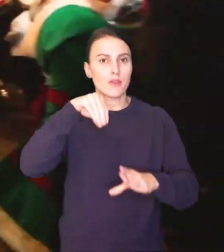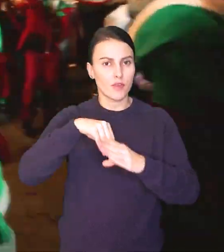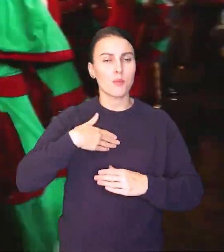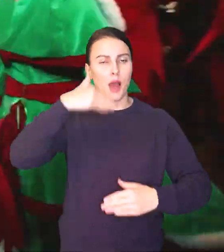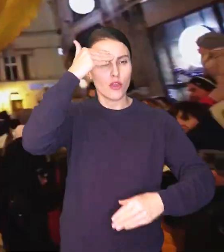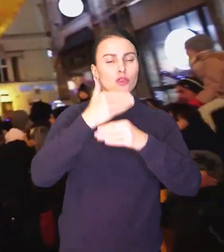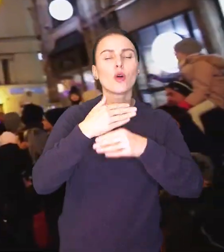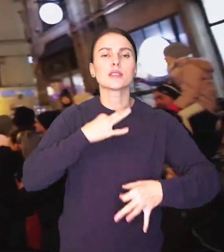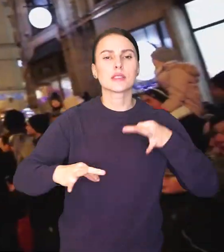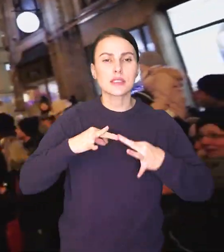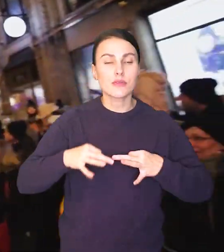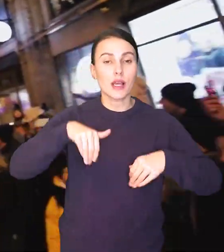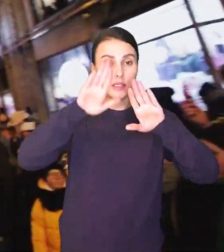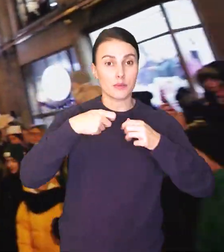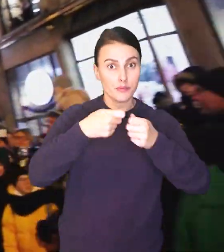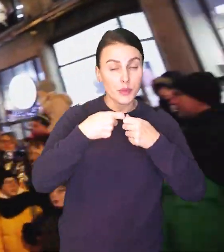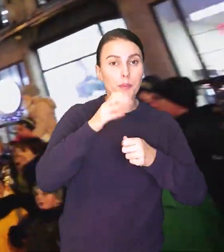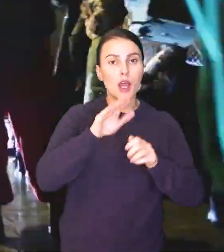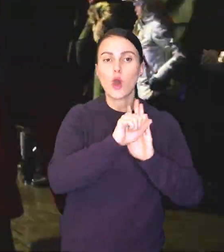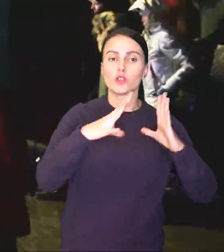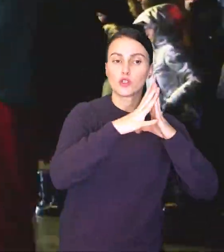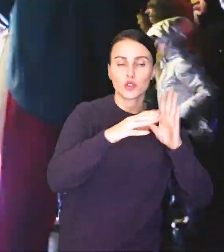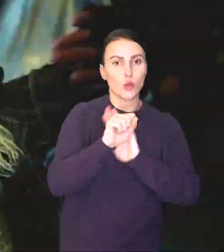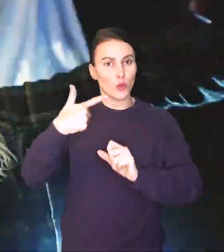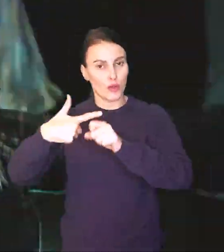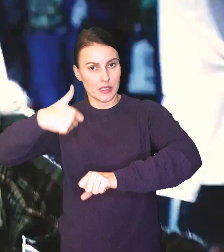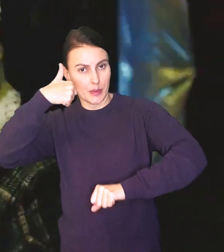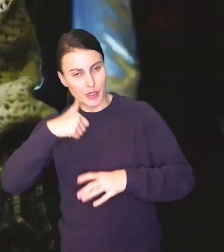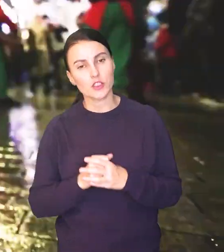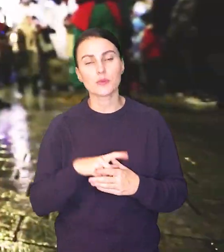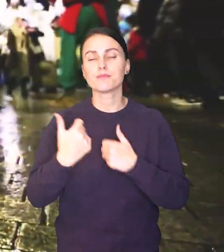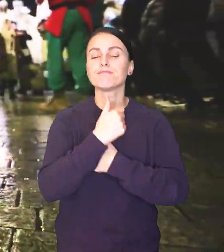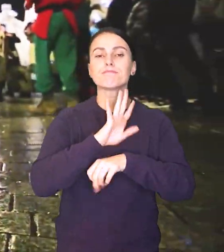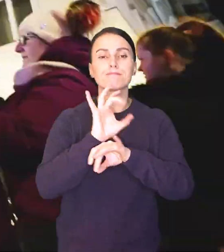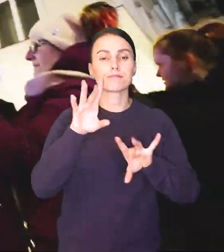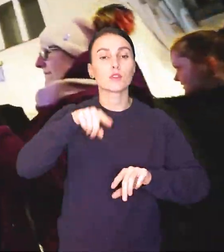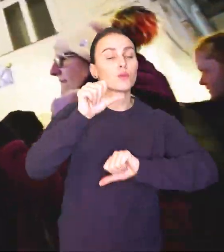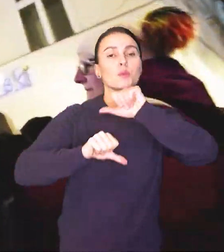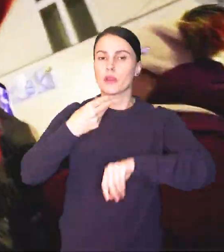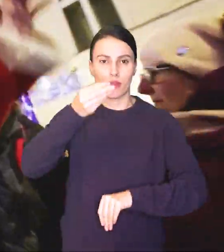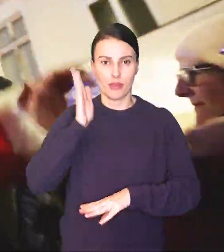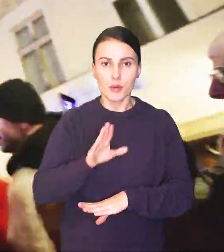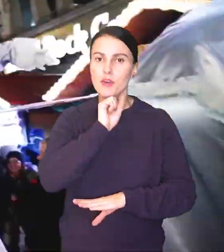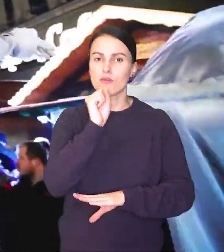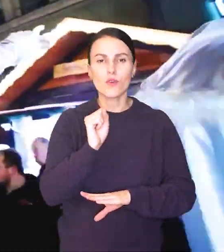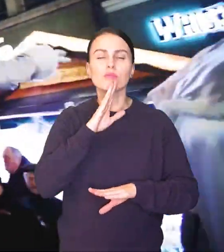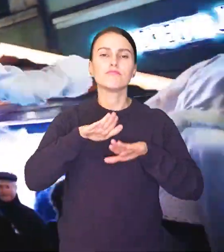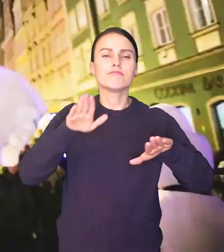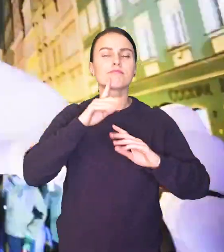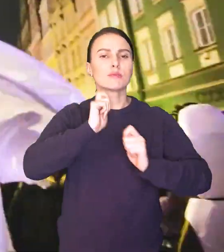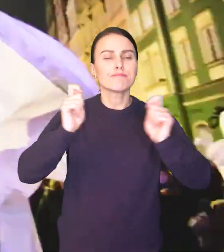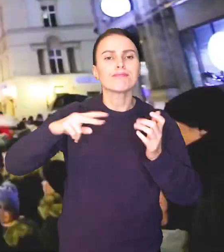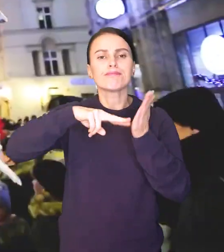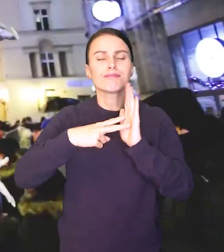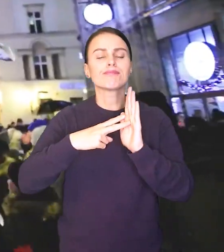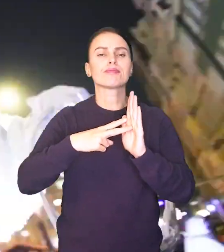sylwestrową. Stoiska będą czynne od 10 do 21. Ze względu na pandemię w tym roku nie będzie działała scena